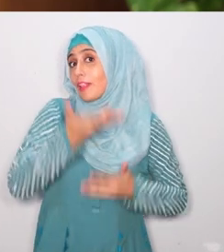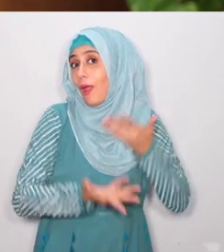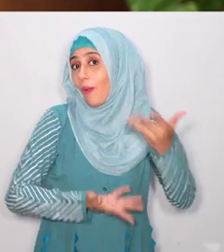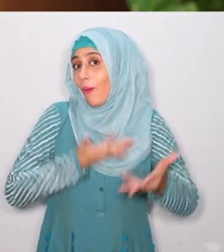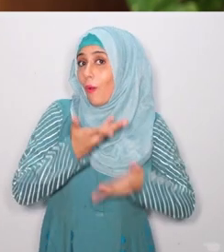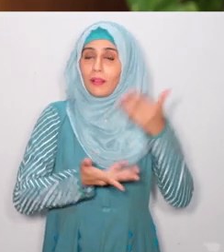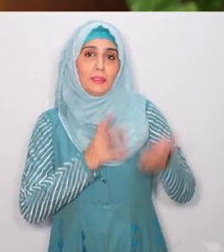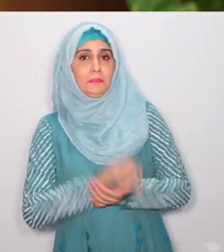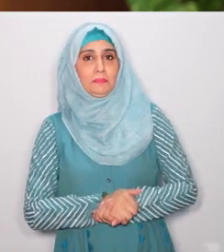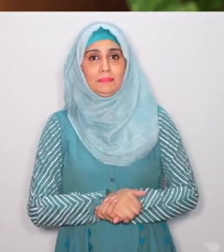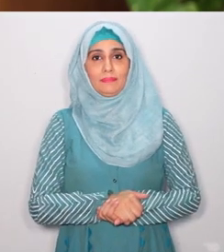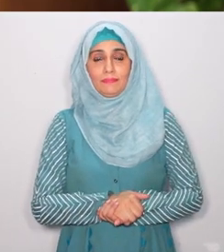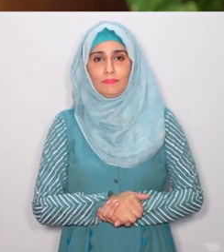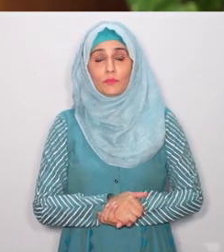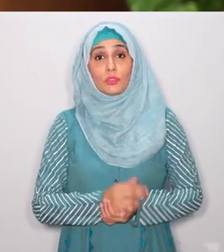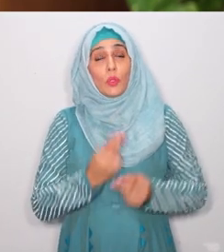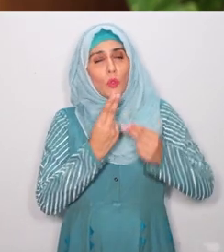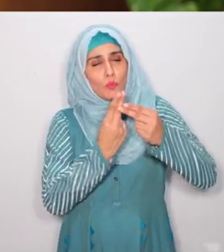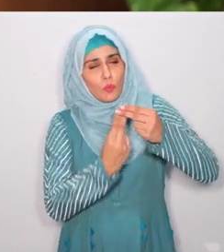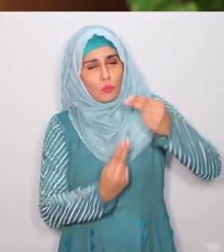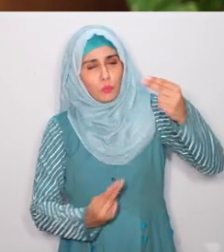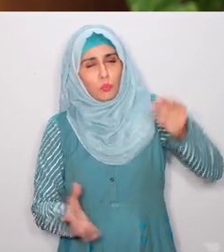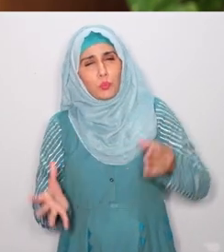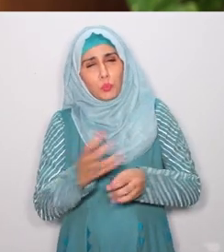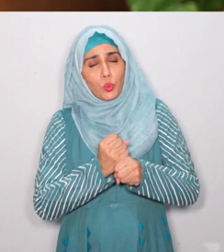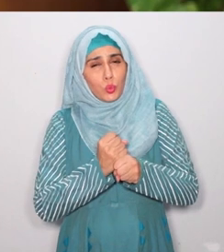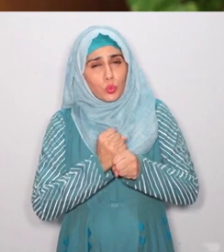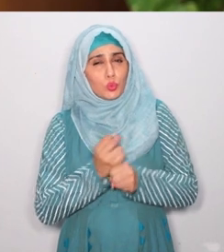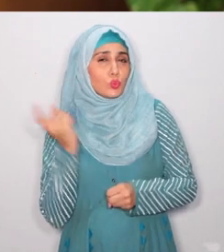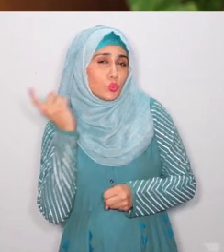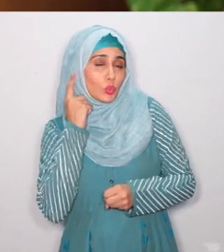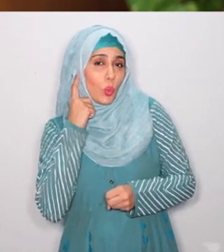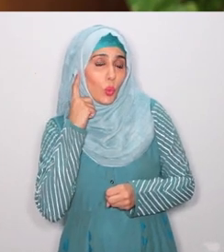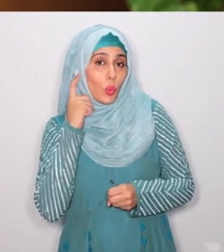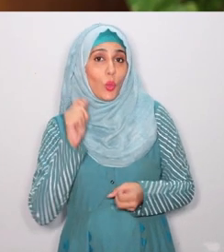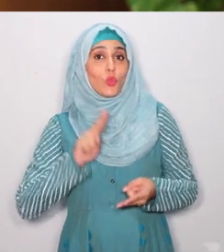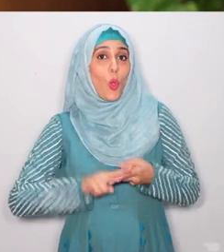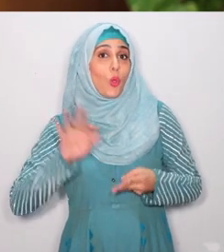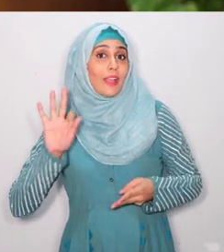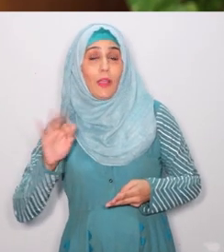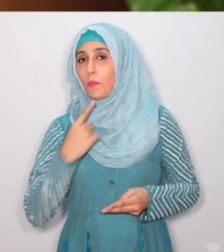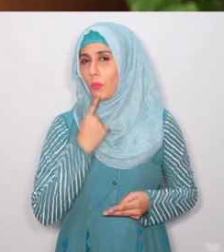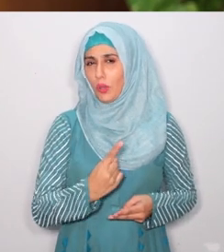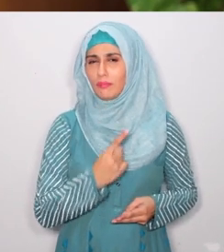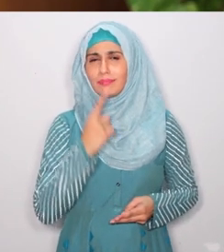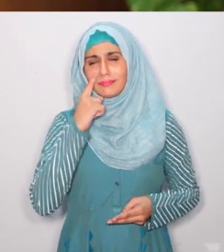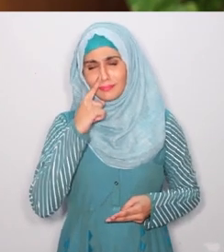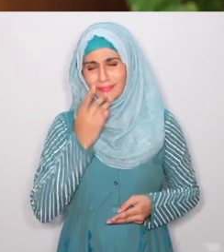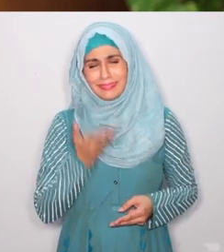पूरी कहानी सुनने के बाद फरहान ने कहा, अलीजे हम तुम्हें ये सब सिखा